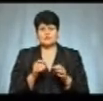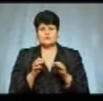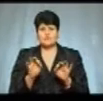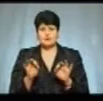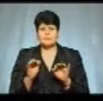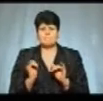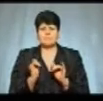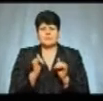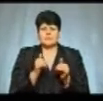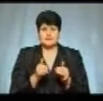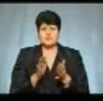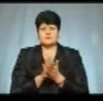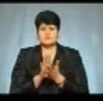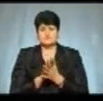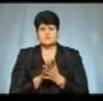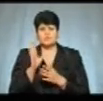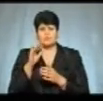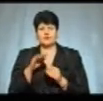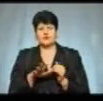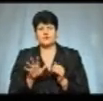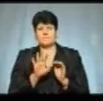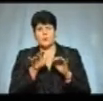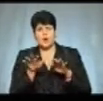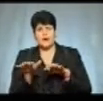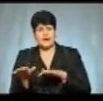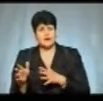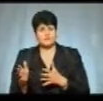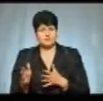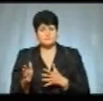перелив тих забруднених стічних вод по рельєфу місцевості.